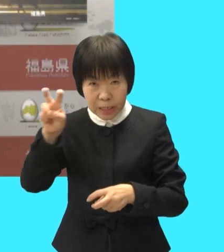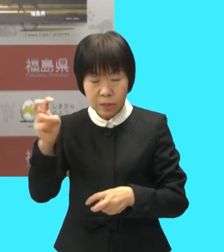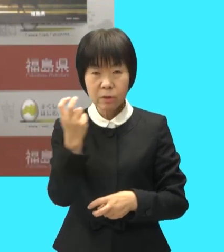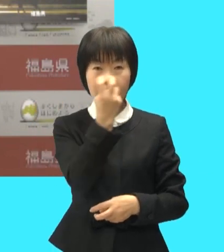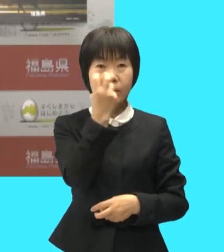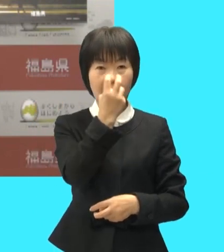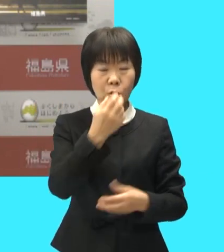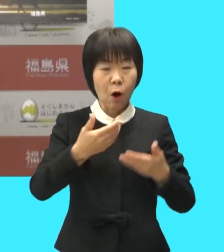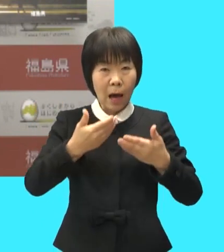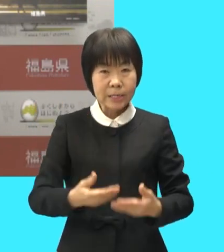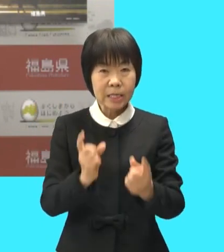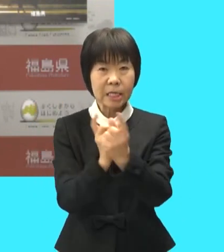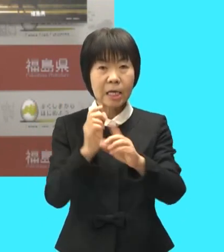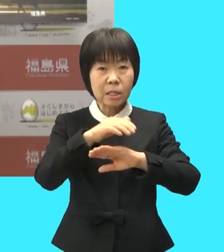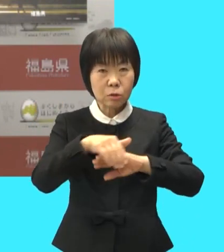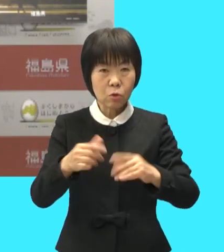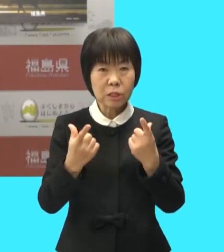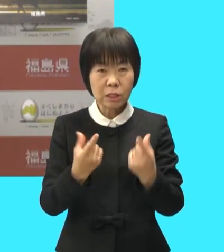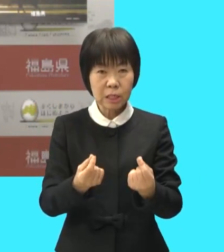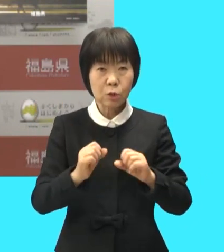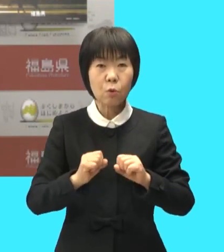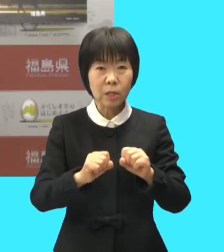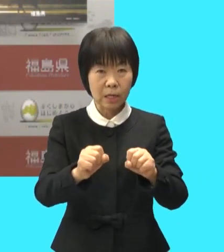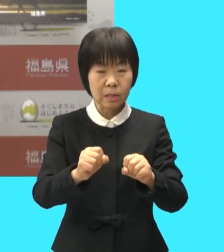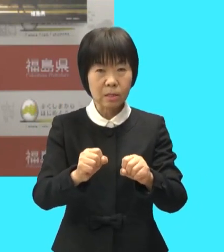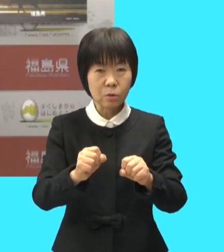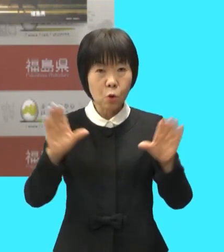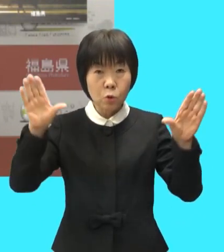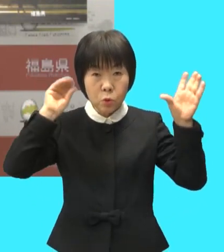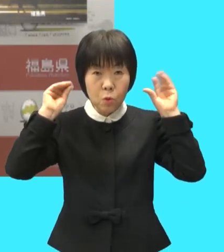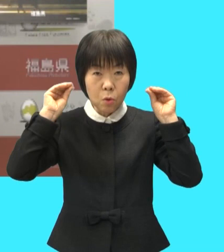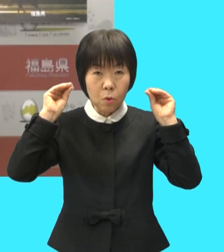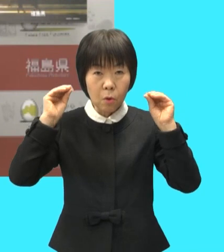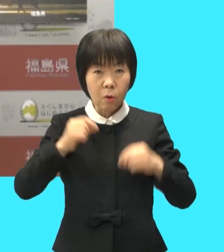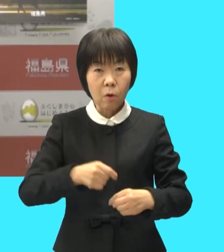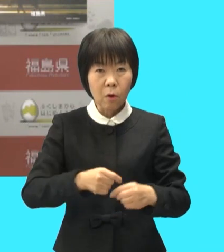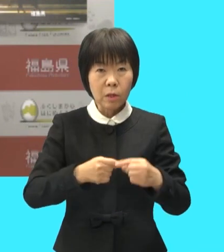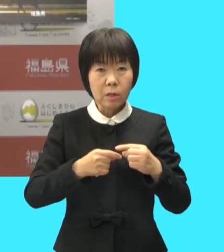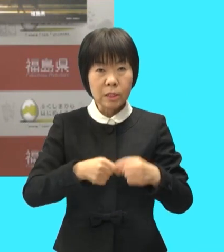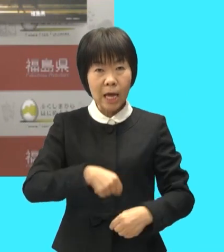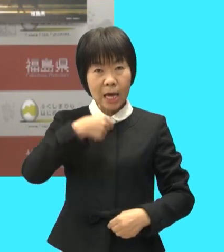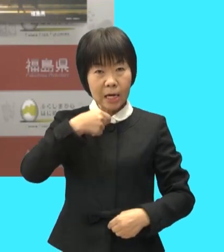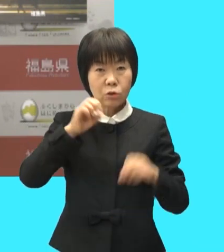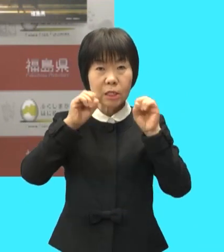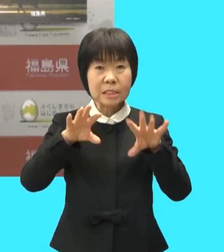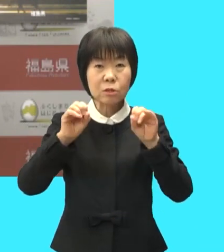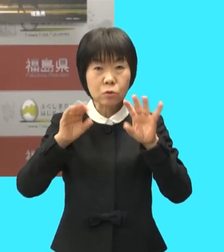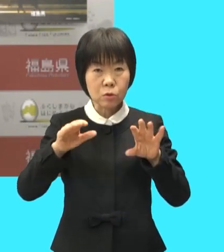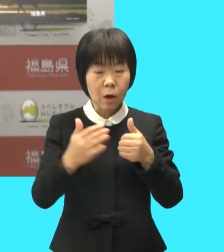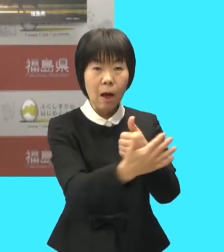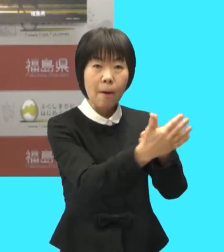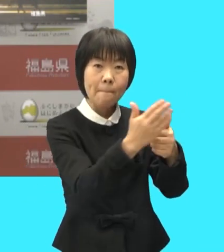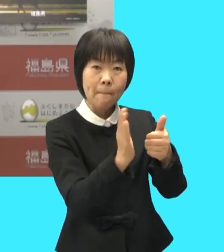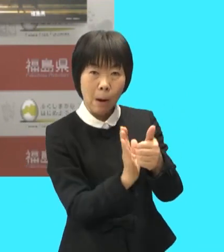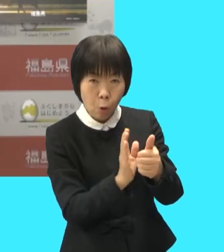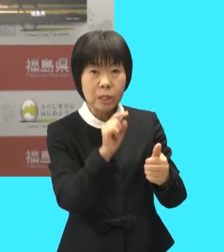の安全対策をしっかりと行い、その情報を正確に発信をする守りの